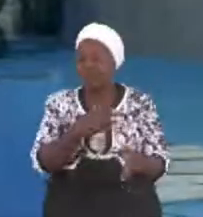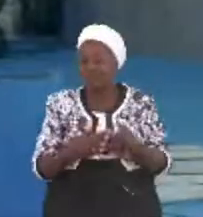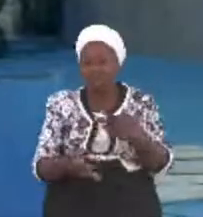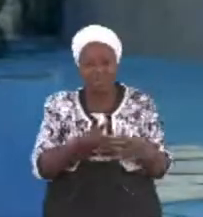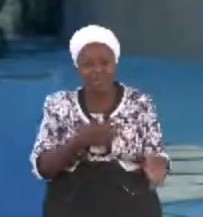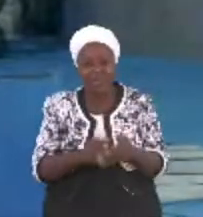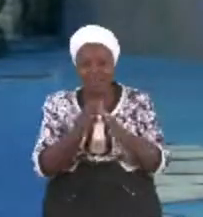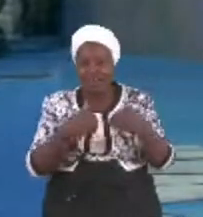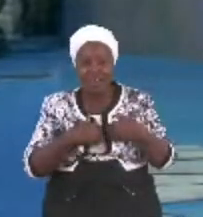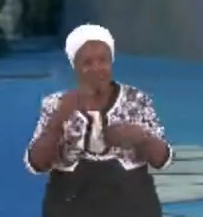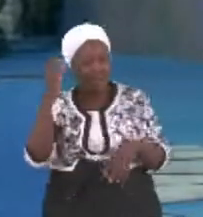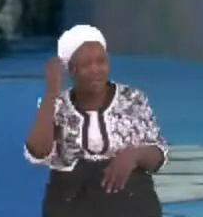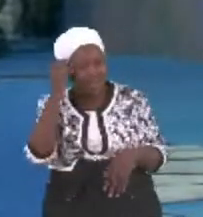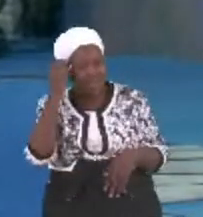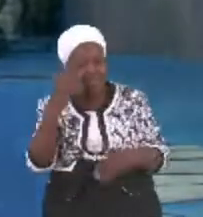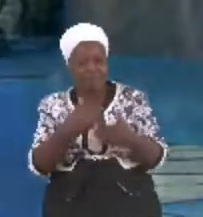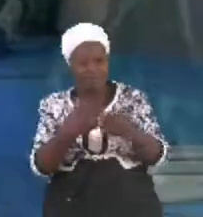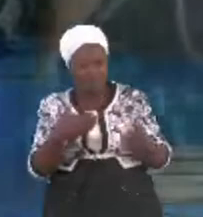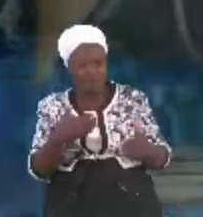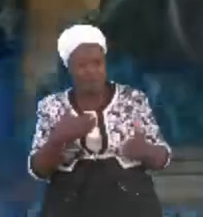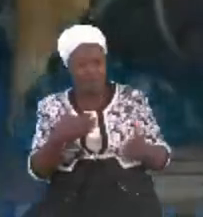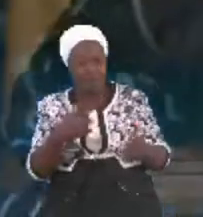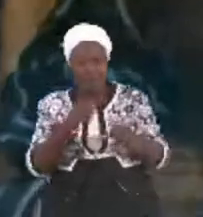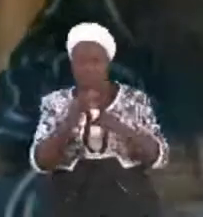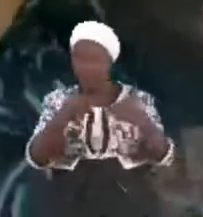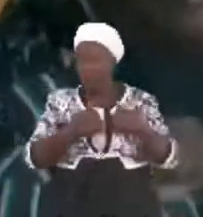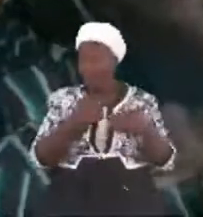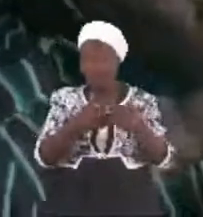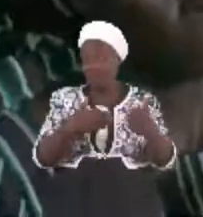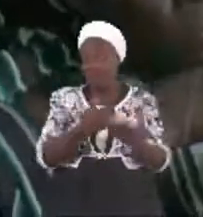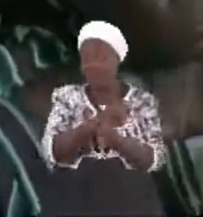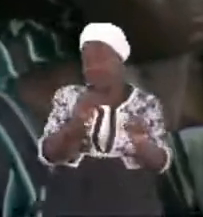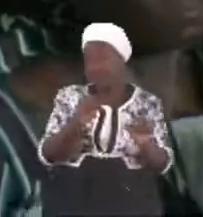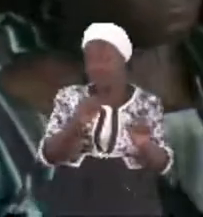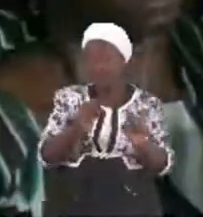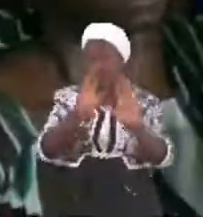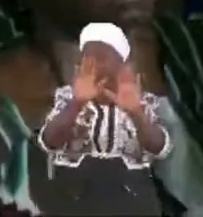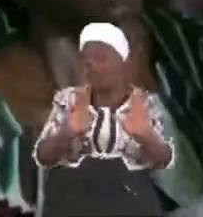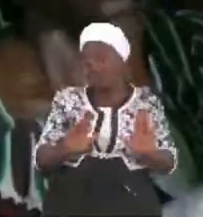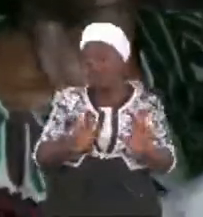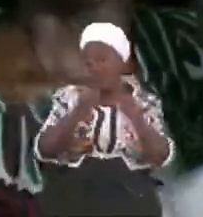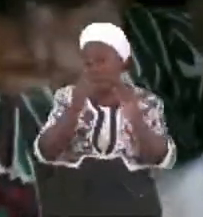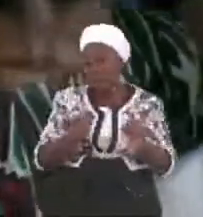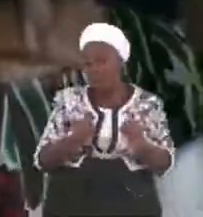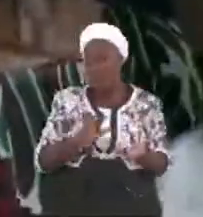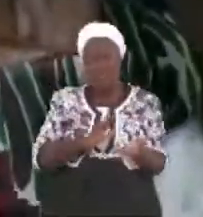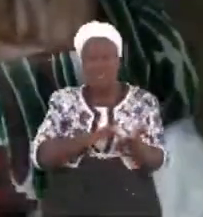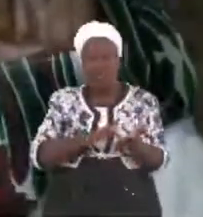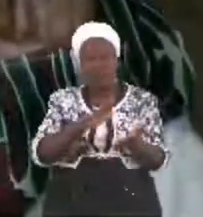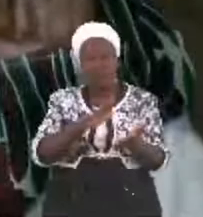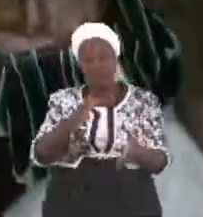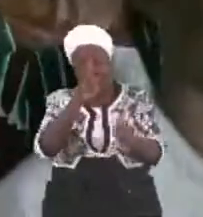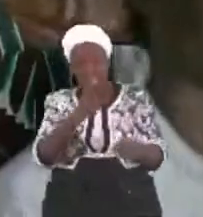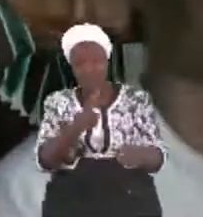Quelque chose que tu as demandé avant, ou tu as eu avant, le salut, miracle, puissance, gloire,